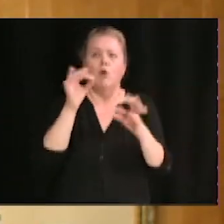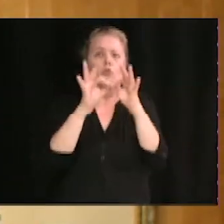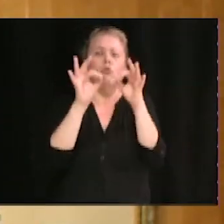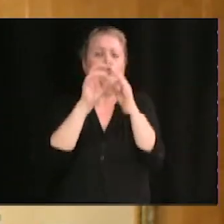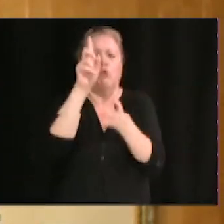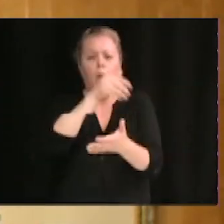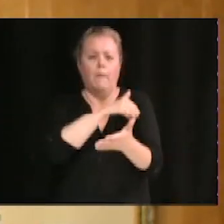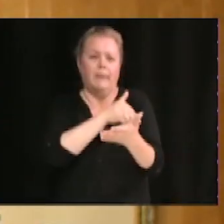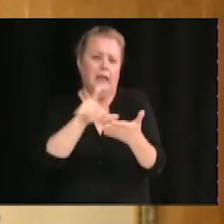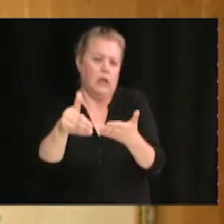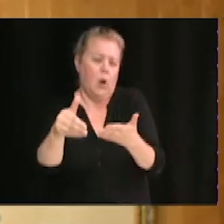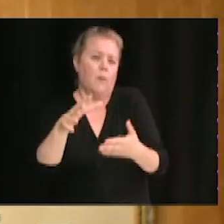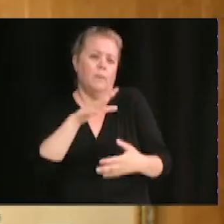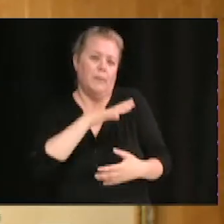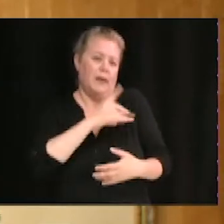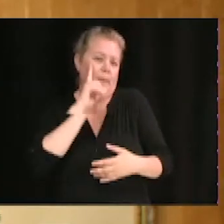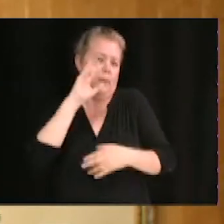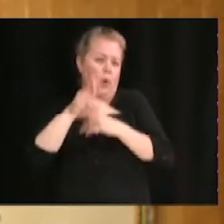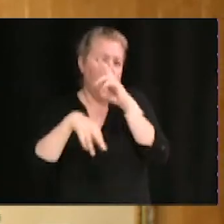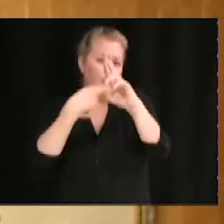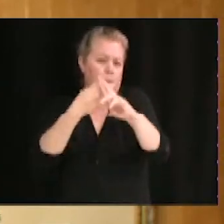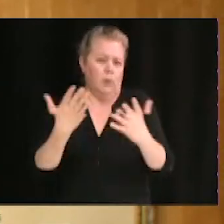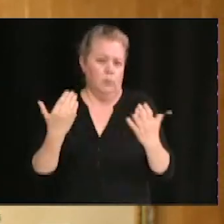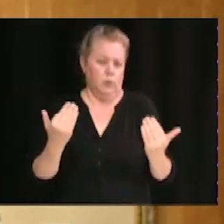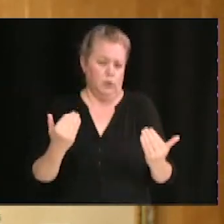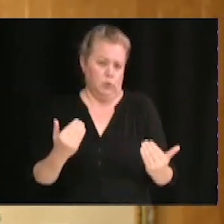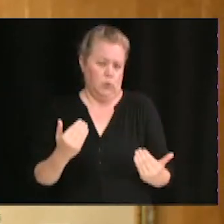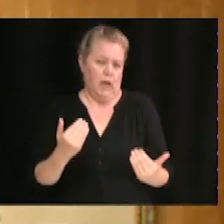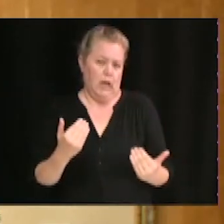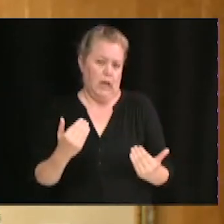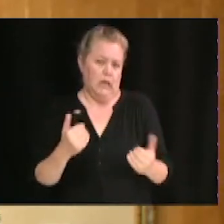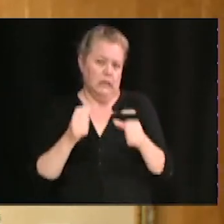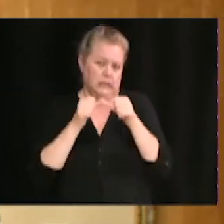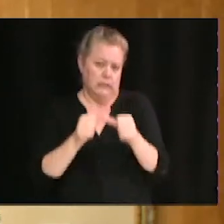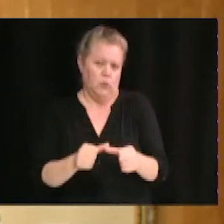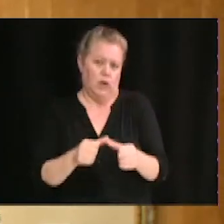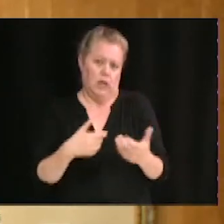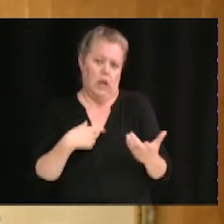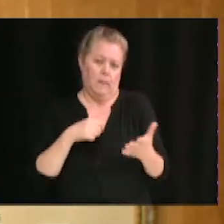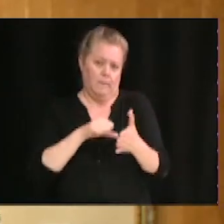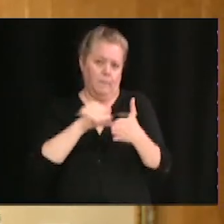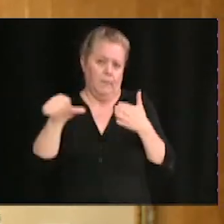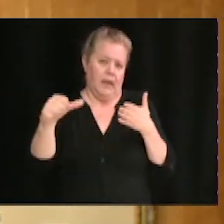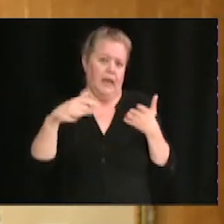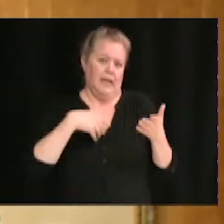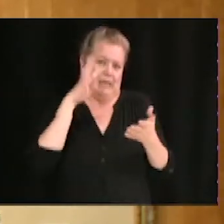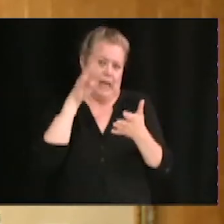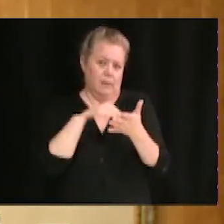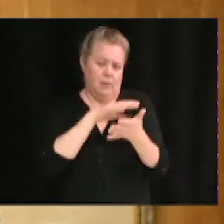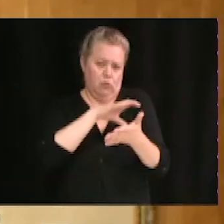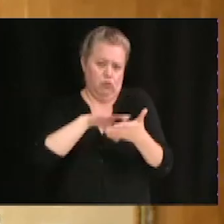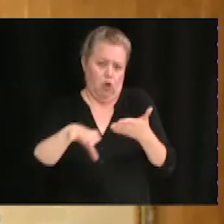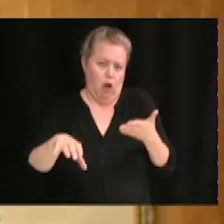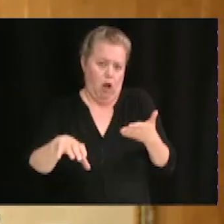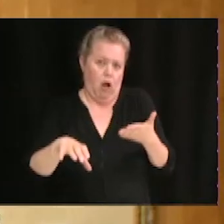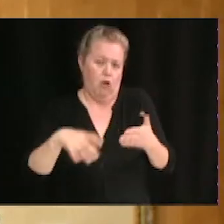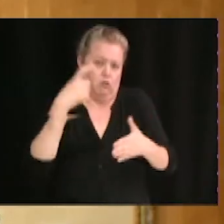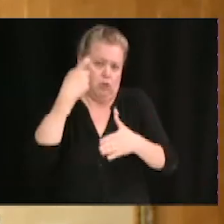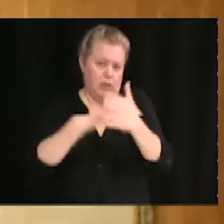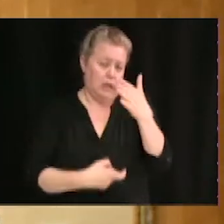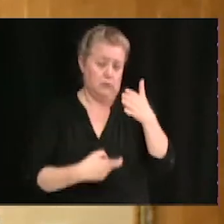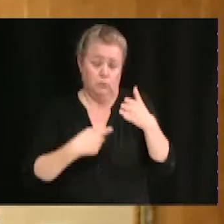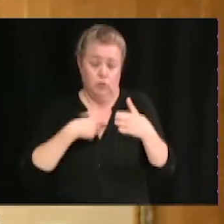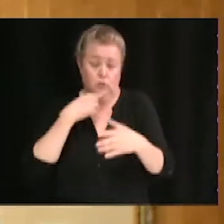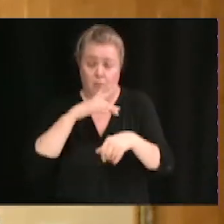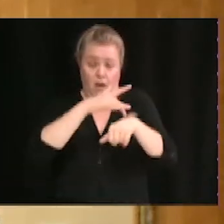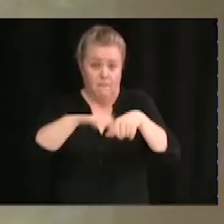semble que de répondre à un besoin d'un citoyen qui a payé au-delà de 4 000 $ de taxes par année, puis je m'en fous de payer 500 de plus, mais ôtez-moi une maudite lumière.